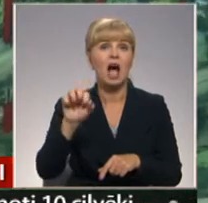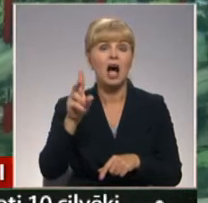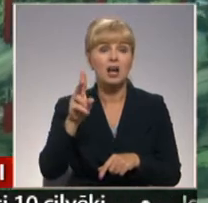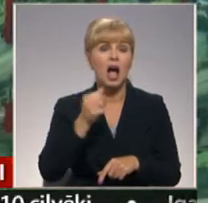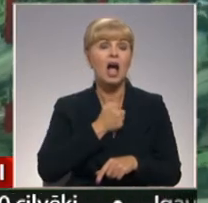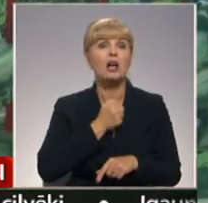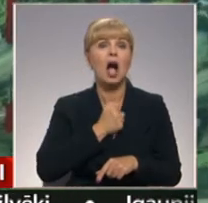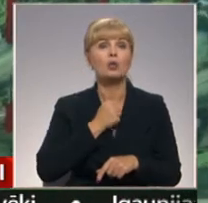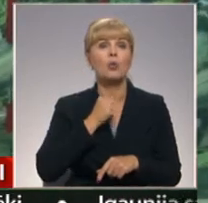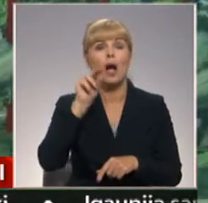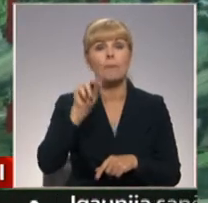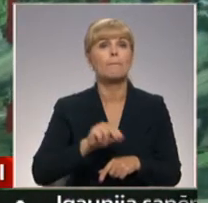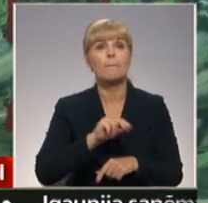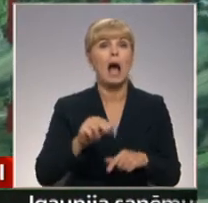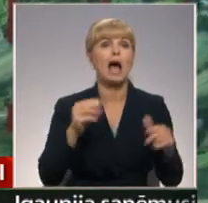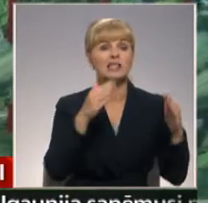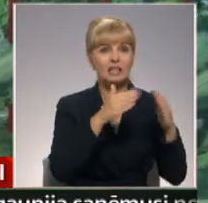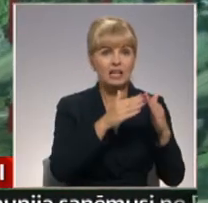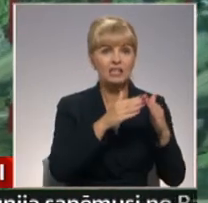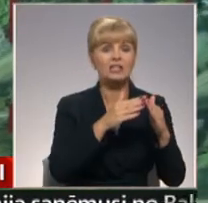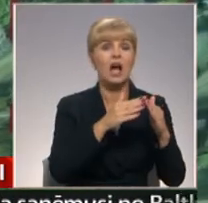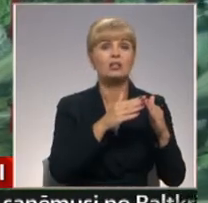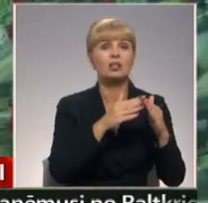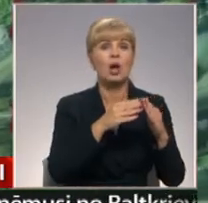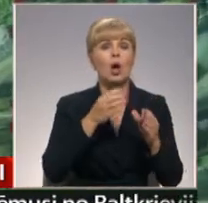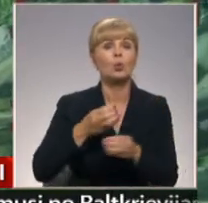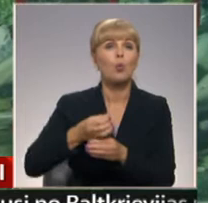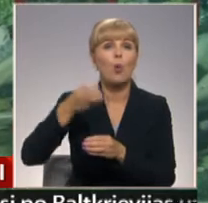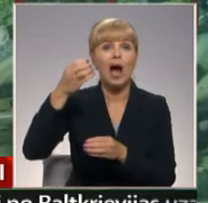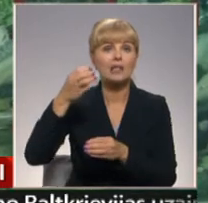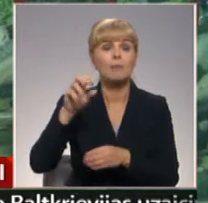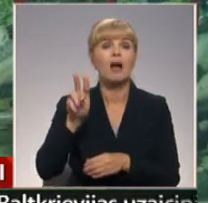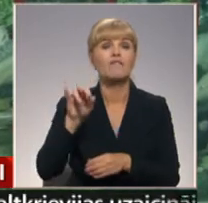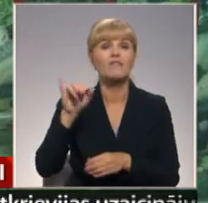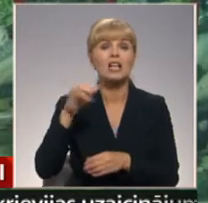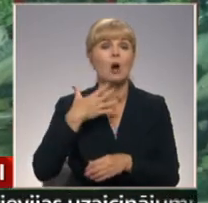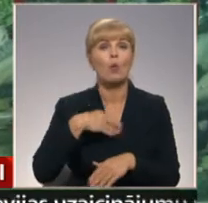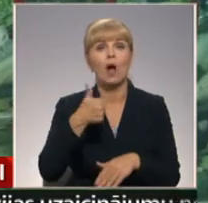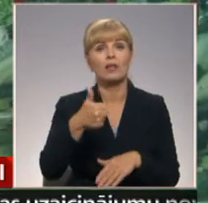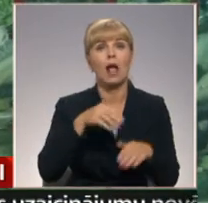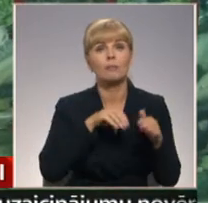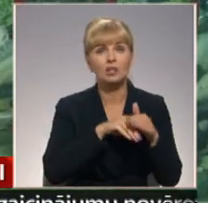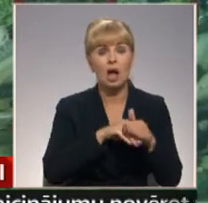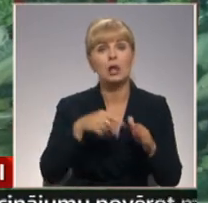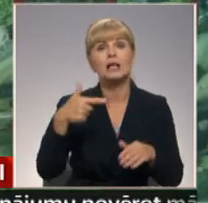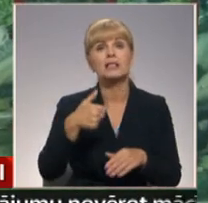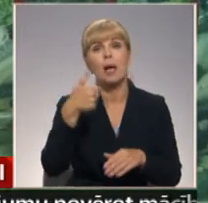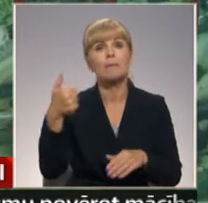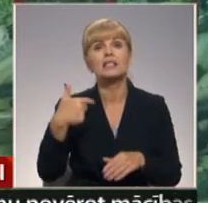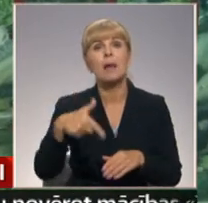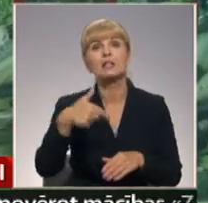diviem turņiem un Viļaku ir ļoti labi saklabājusies, tas 70. Gada